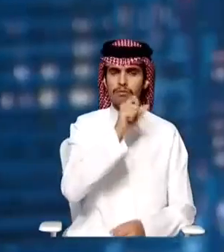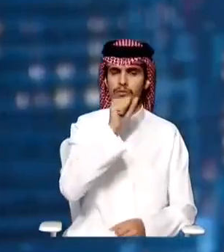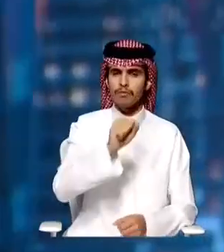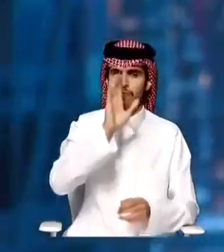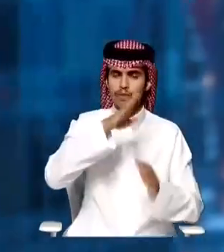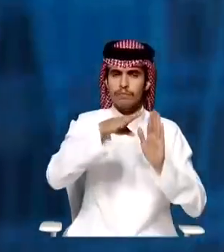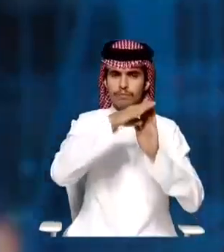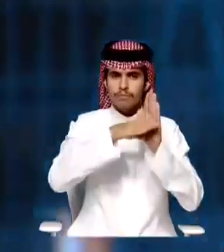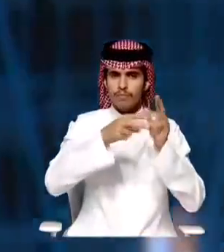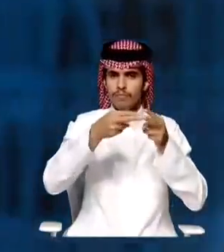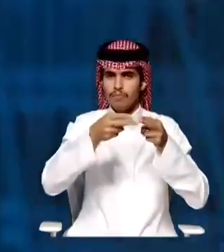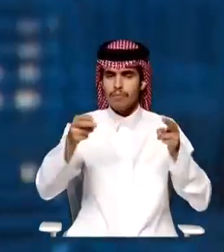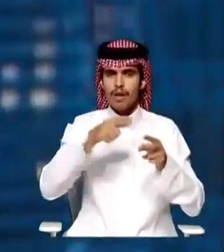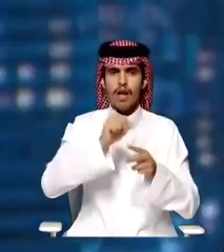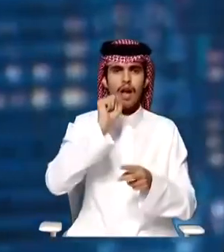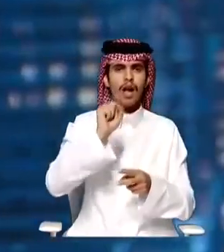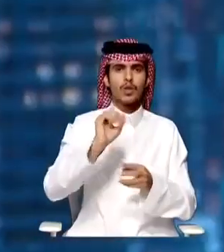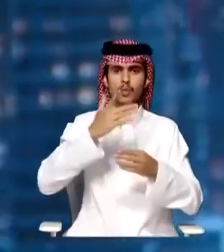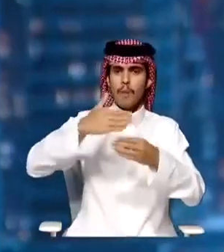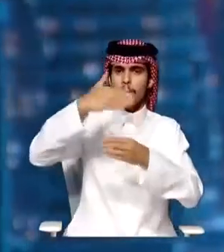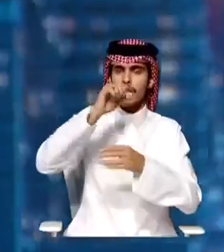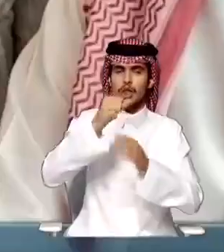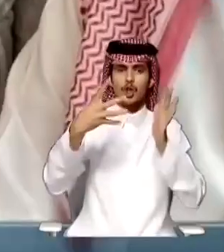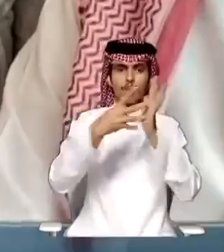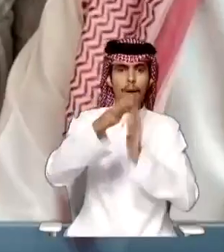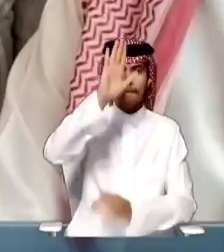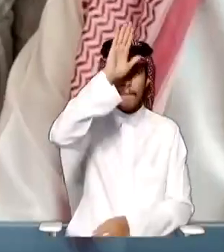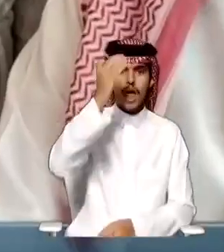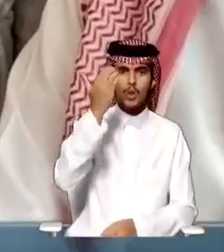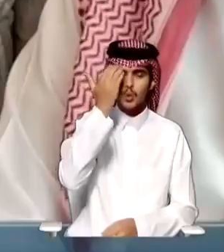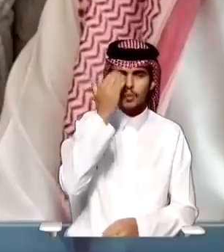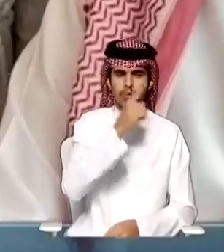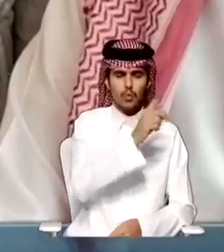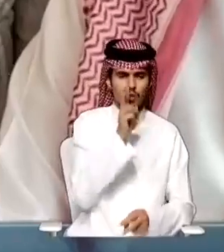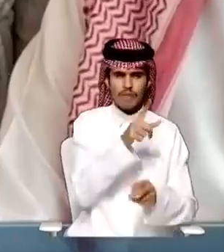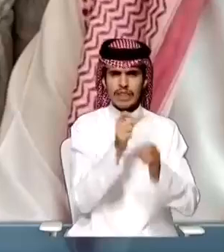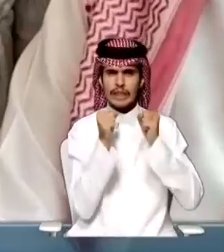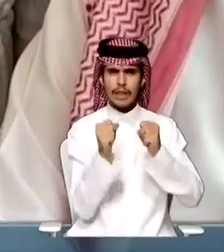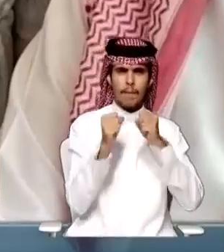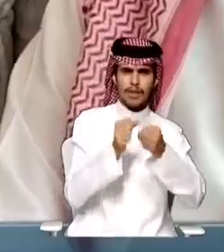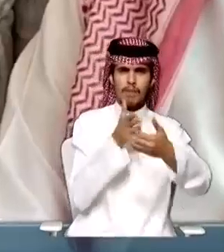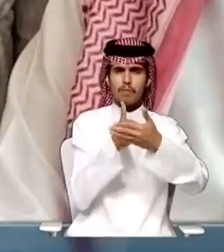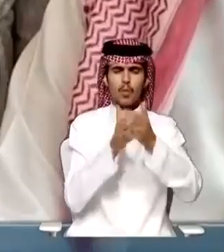الاجيال القادمه في جامعه الملك سعود من الصم ش الصعوبات اللي